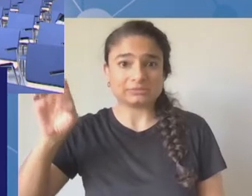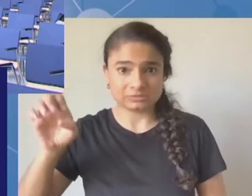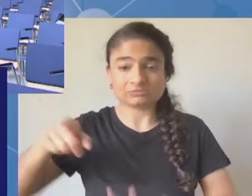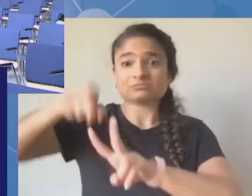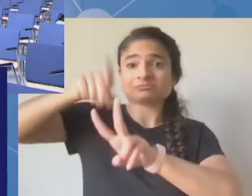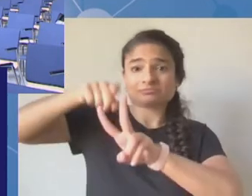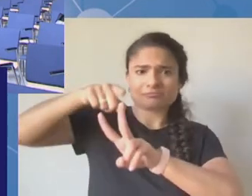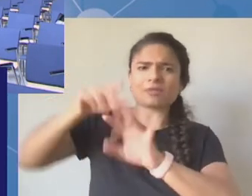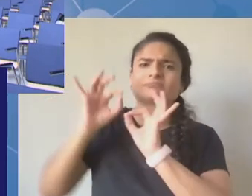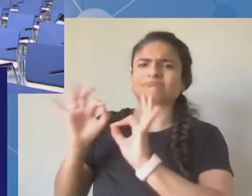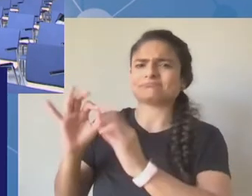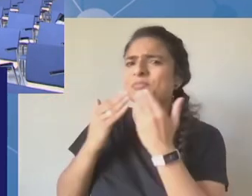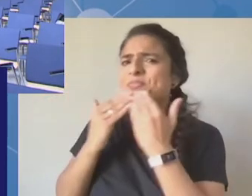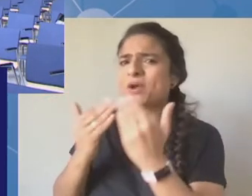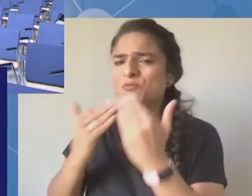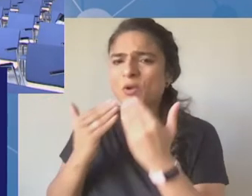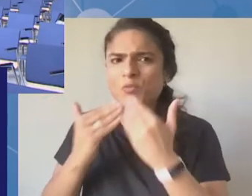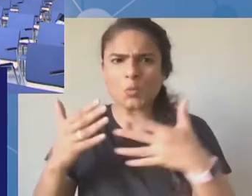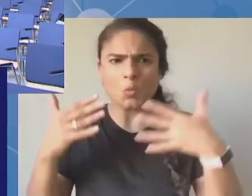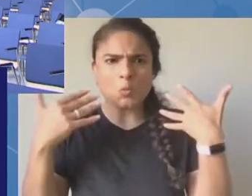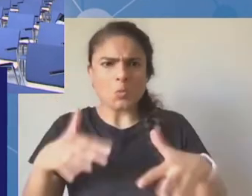ماريا فرانشيسكا سباتي لاسانو،